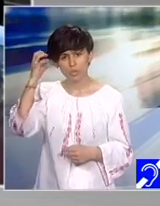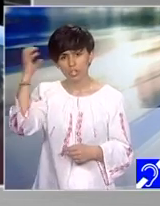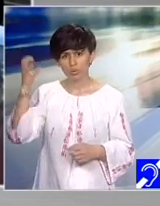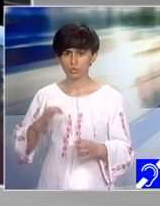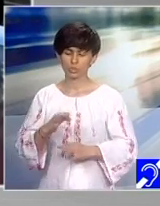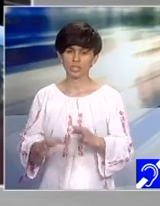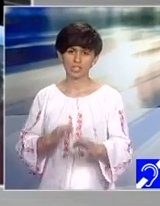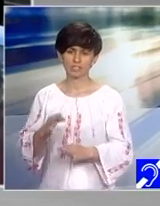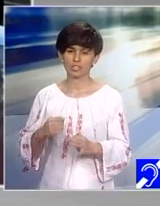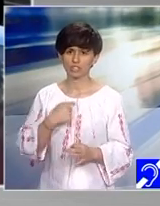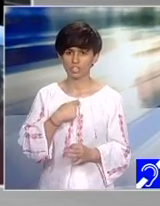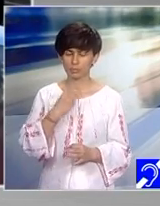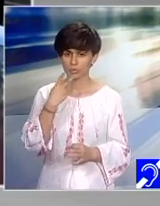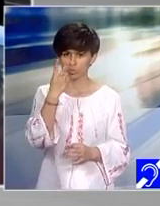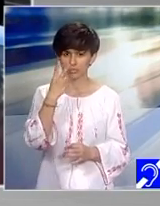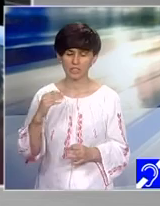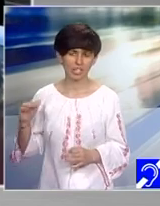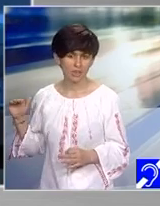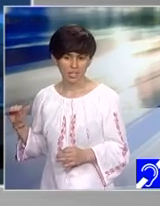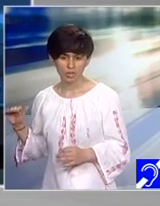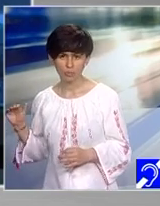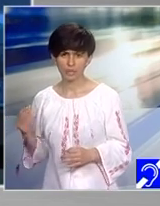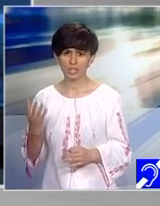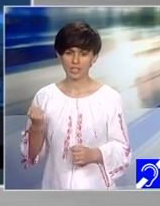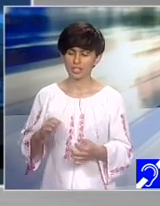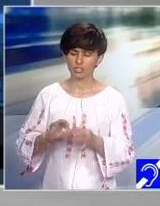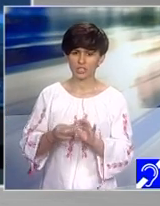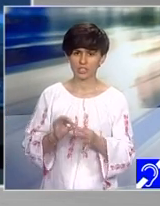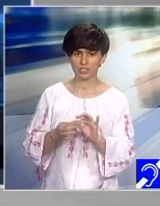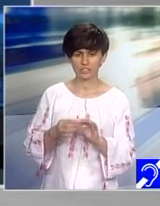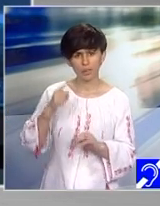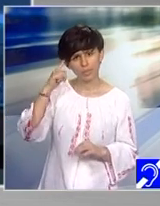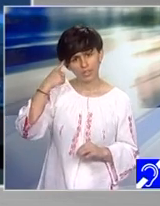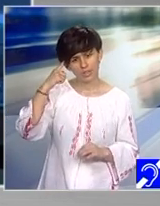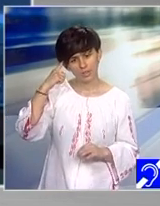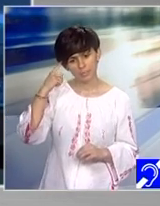vedea în copilărie ce înseamnă mentalul arhaic.